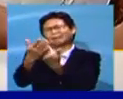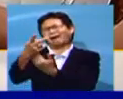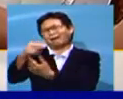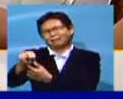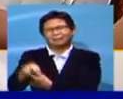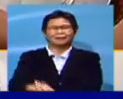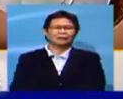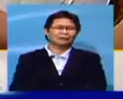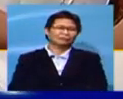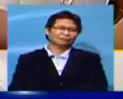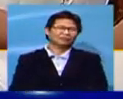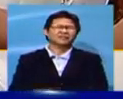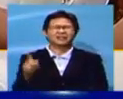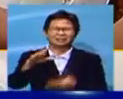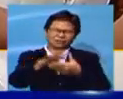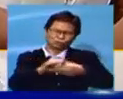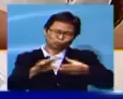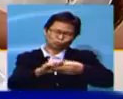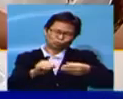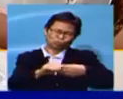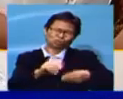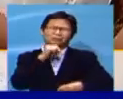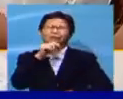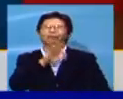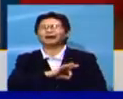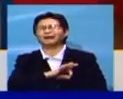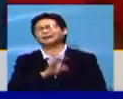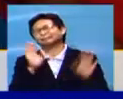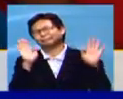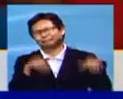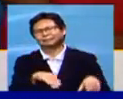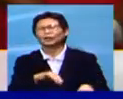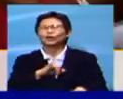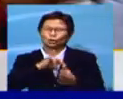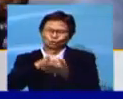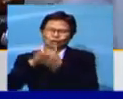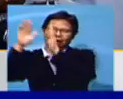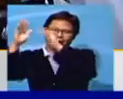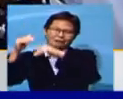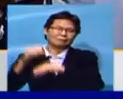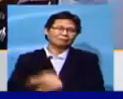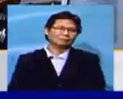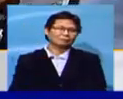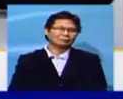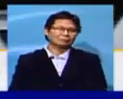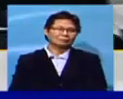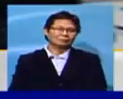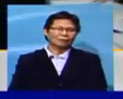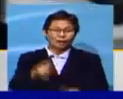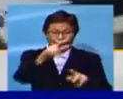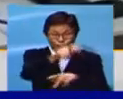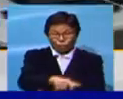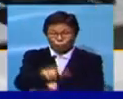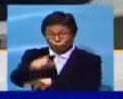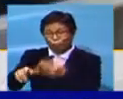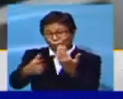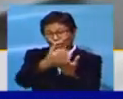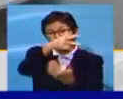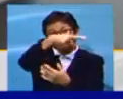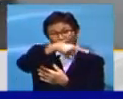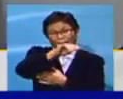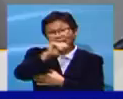dan menceritakan benda-benda yang tidak berfaedah itulah harapan sayalah penduduk setempat menyatakan kemuduhan